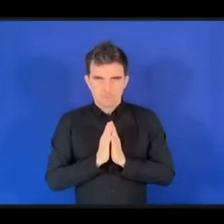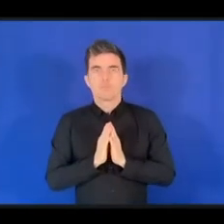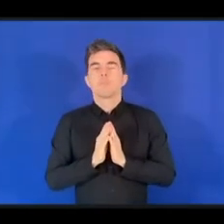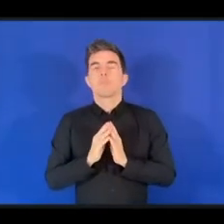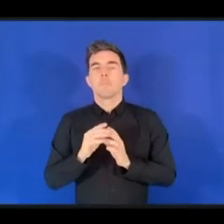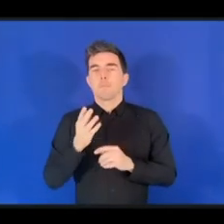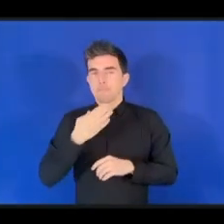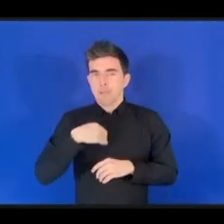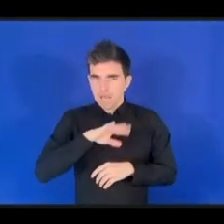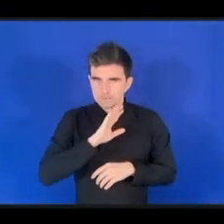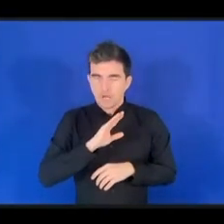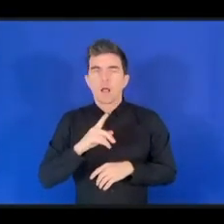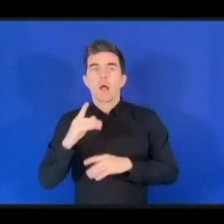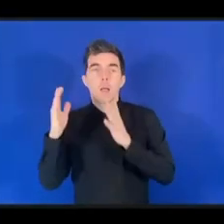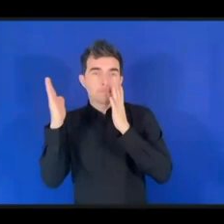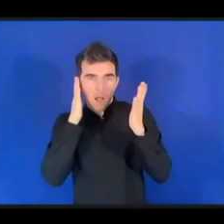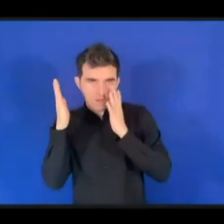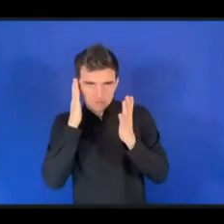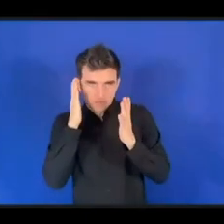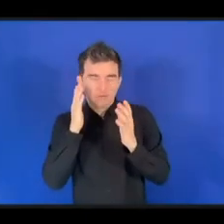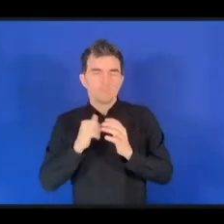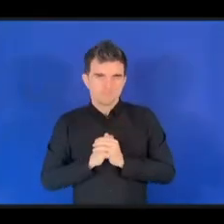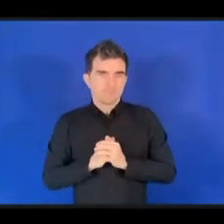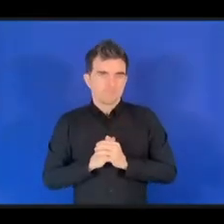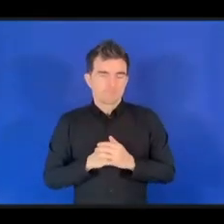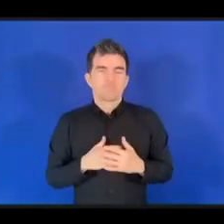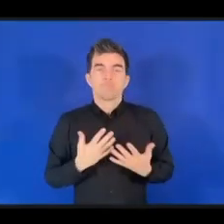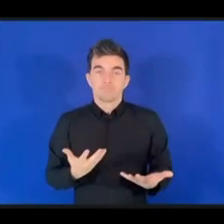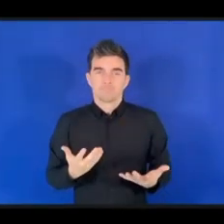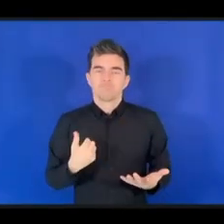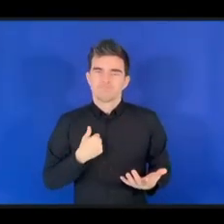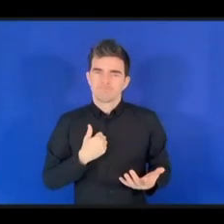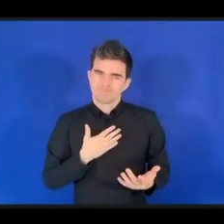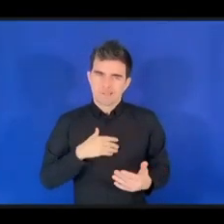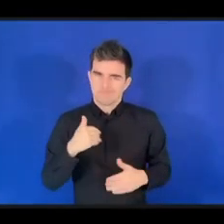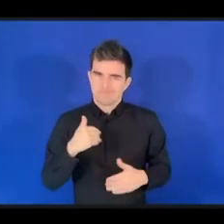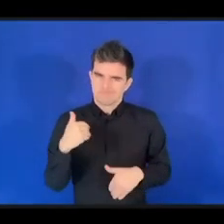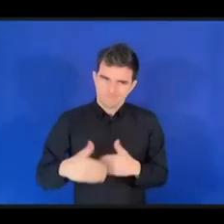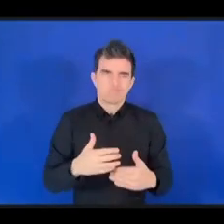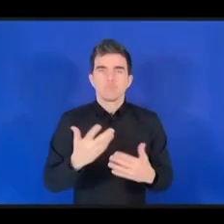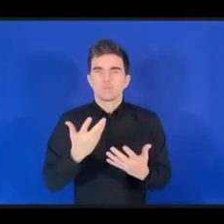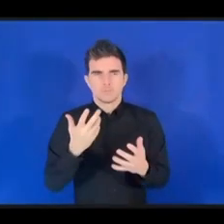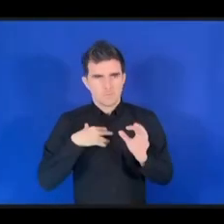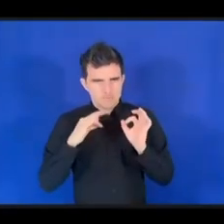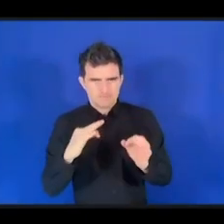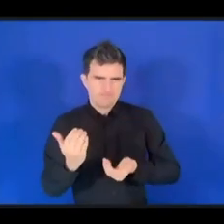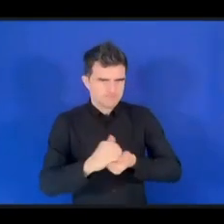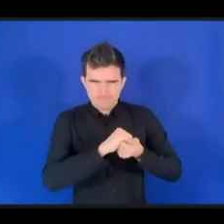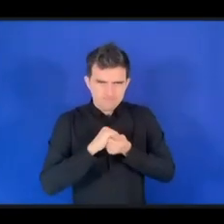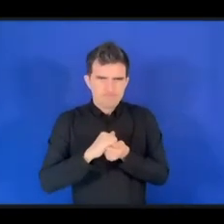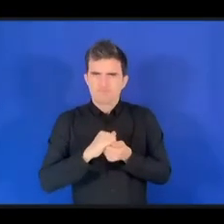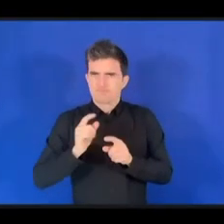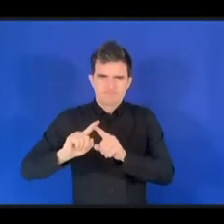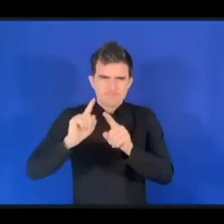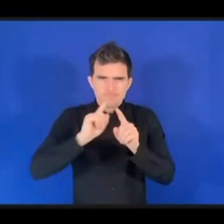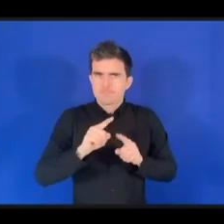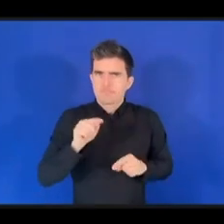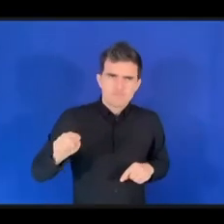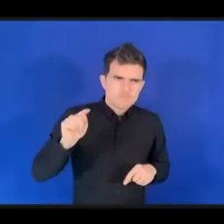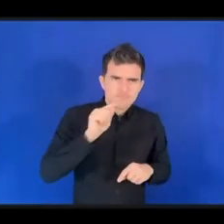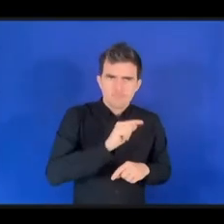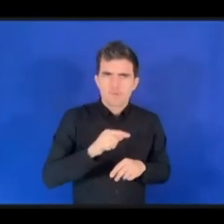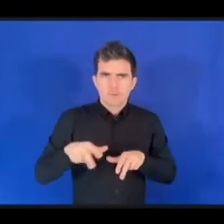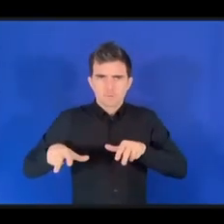active la collaboration de la société d'organisation de la société civile qui continue d'être affiné et amélioré je voudrais